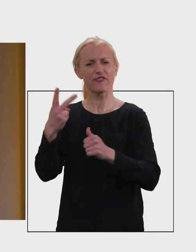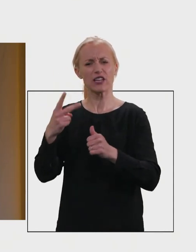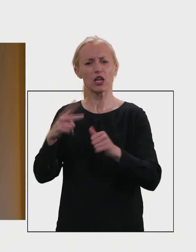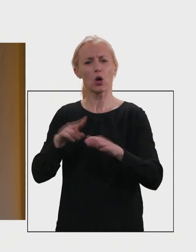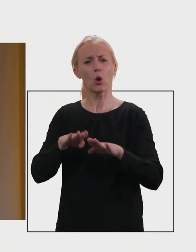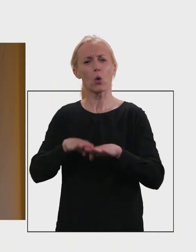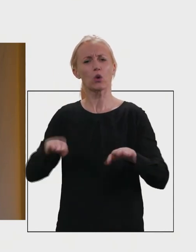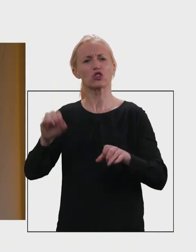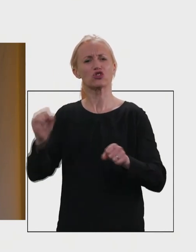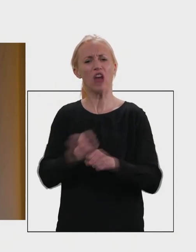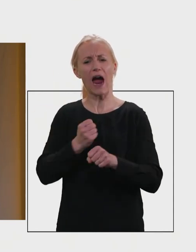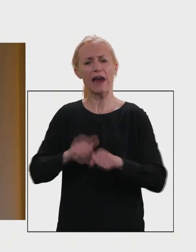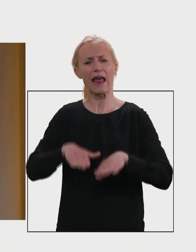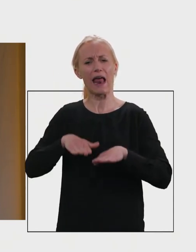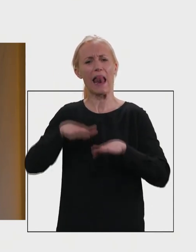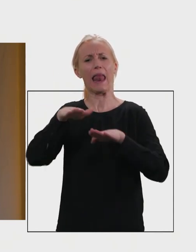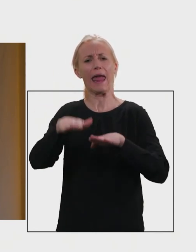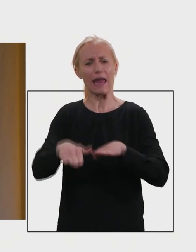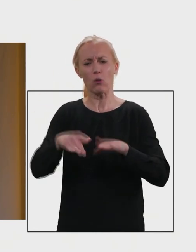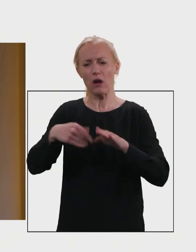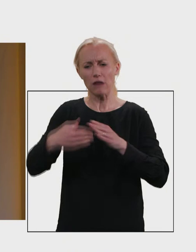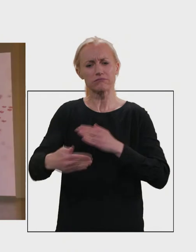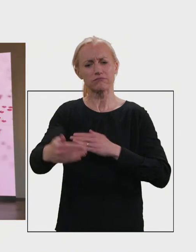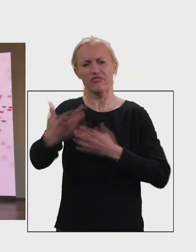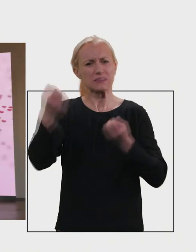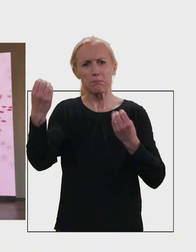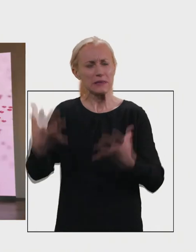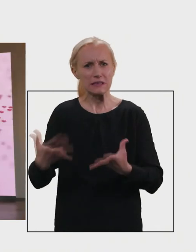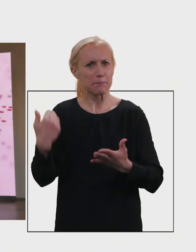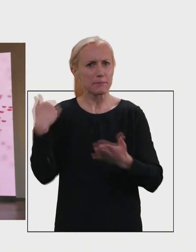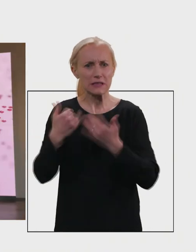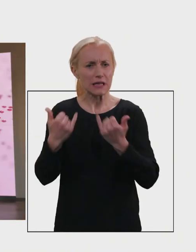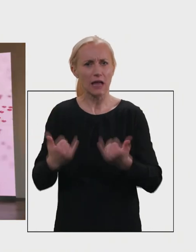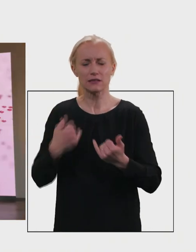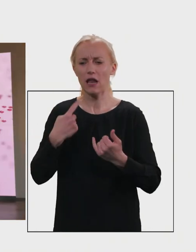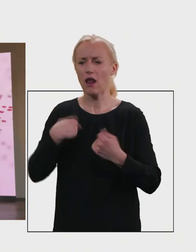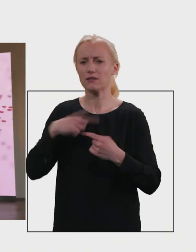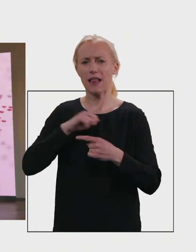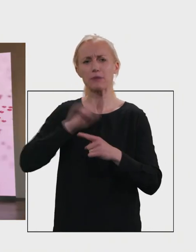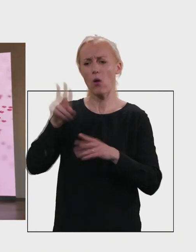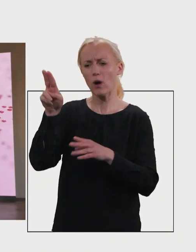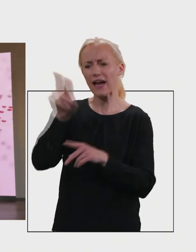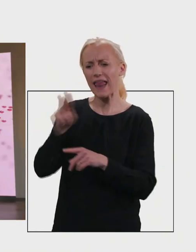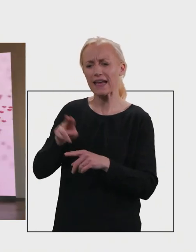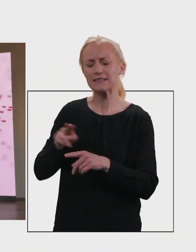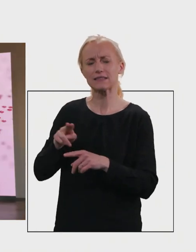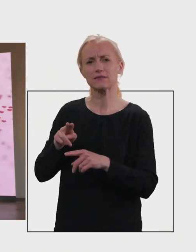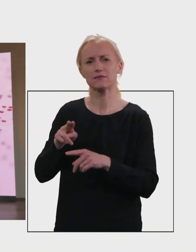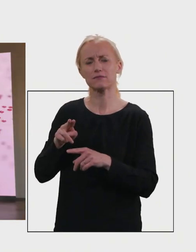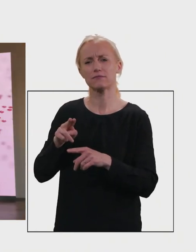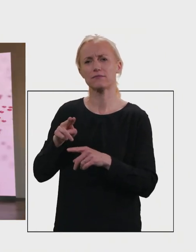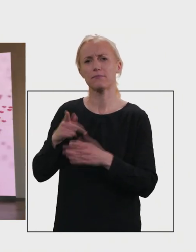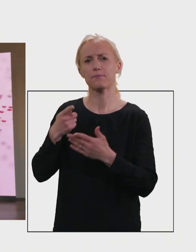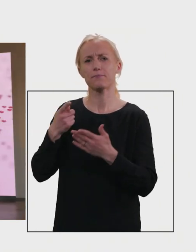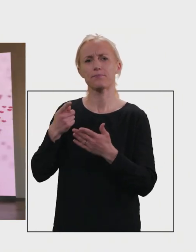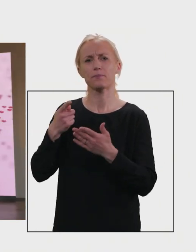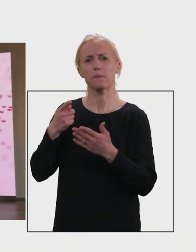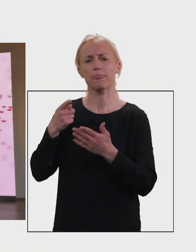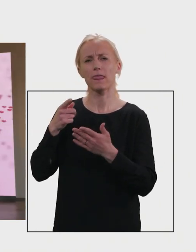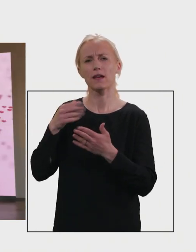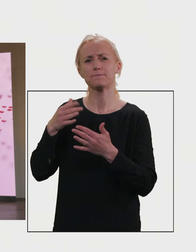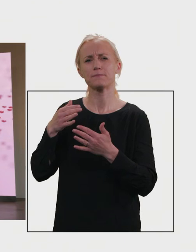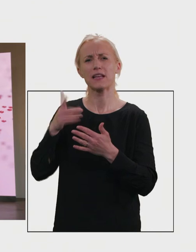Grundsteinlegung. Was ist seitdem passiert? Und dann habe ich natürlich noch gesehen oder gelesen, dass verlangt wird, dass, also